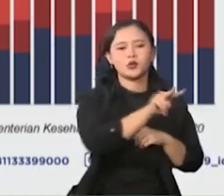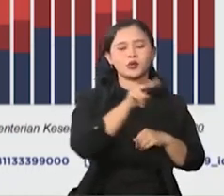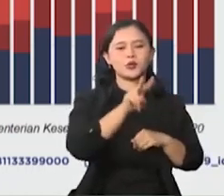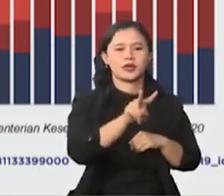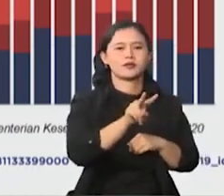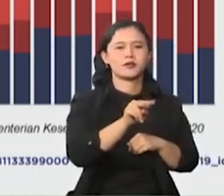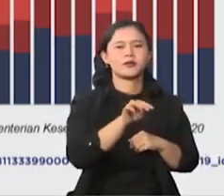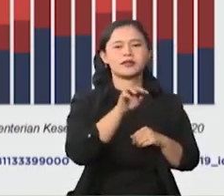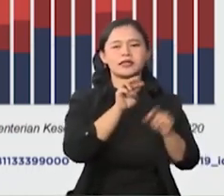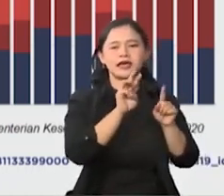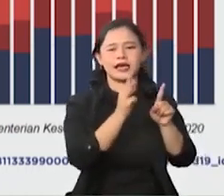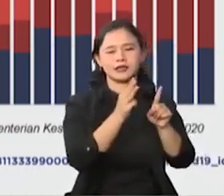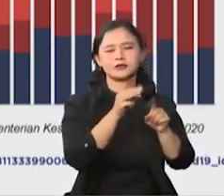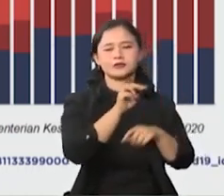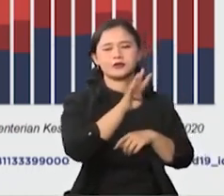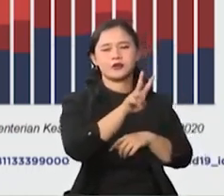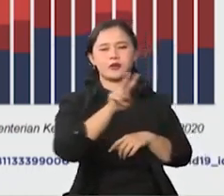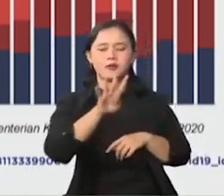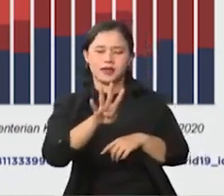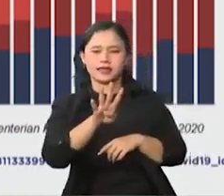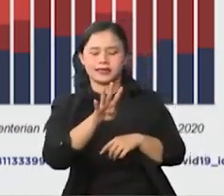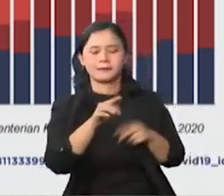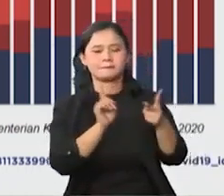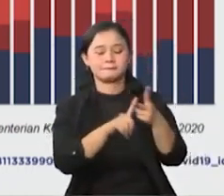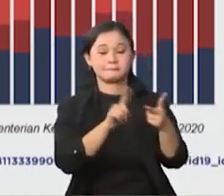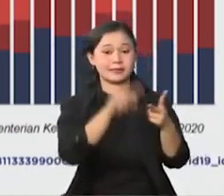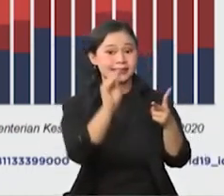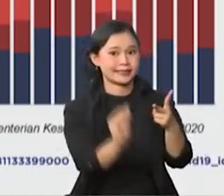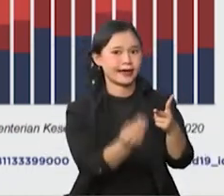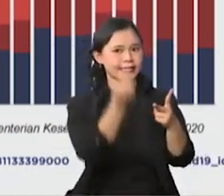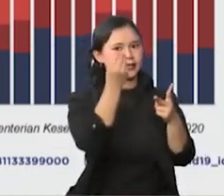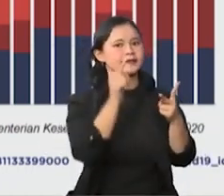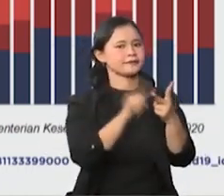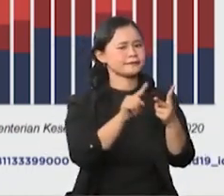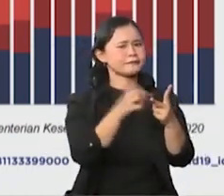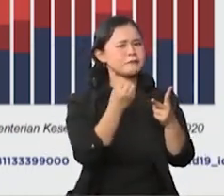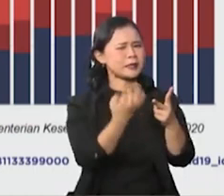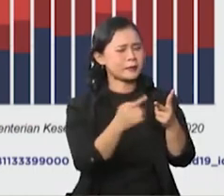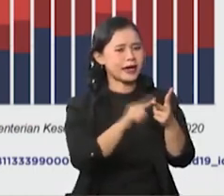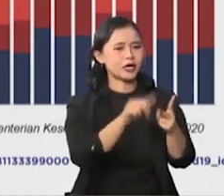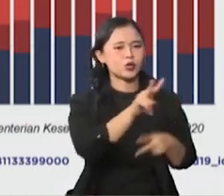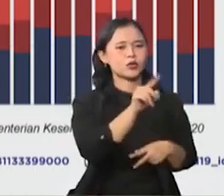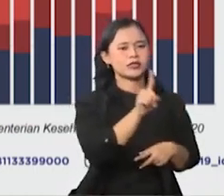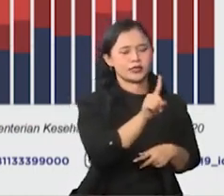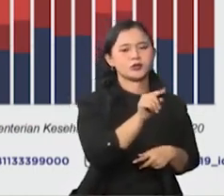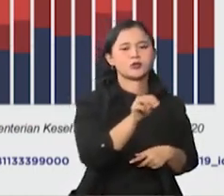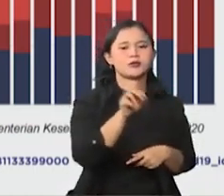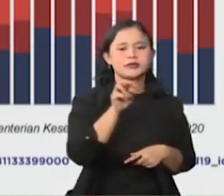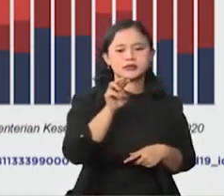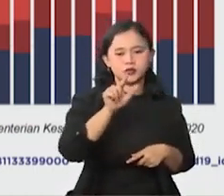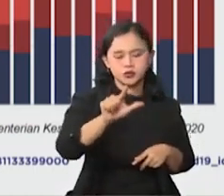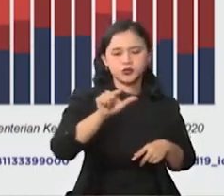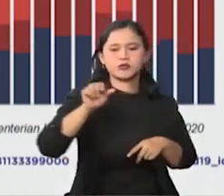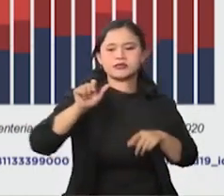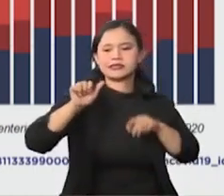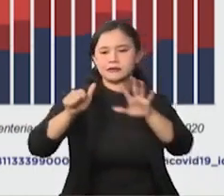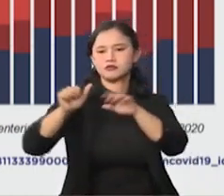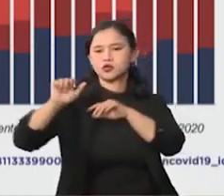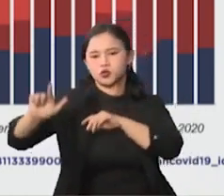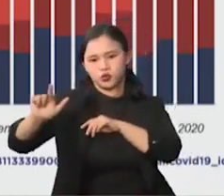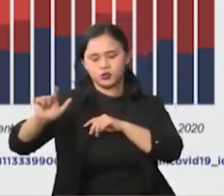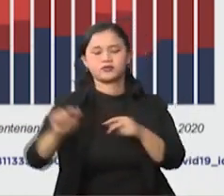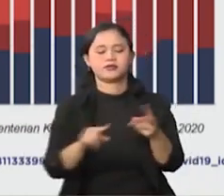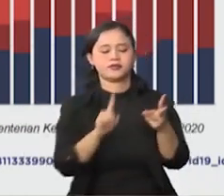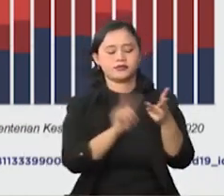22324 kasus yang kedua oleh DKI Jakarta yaitu 21007 267